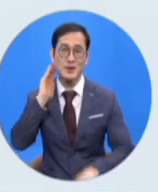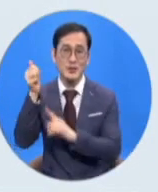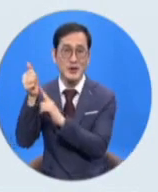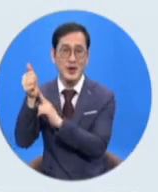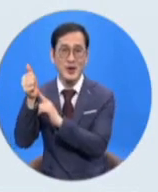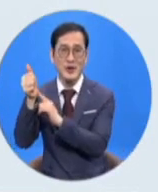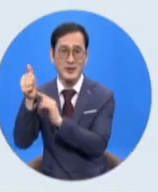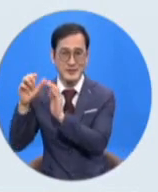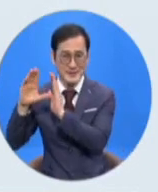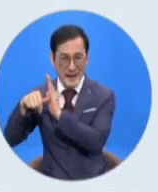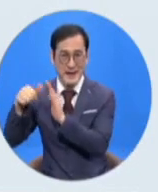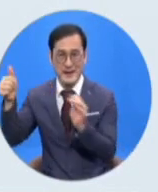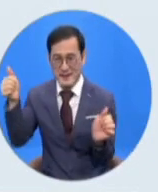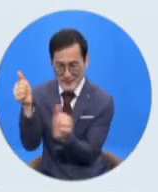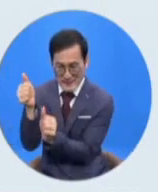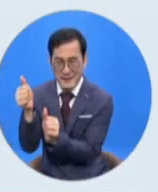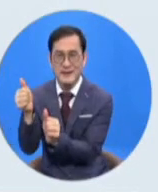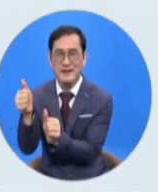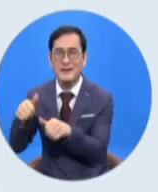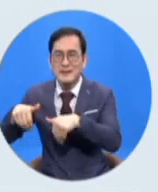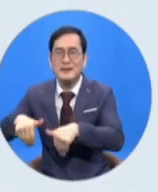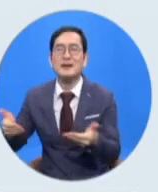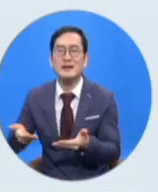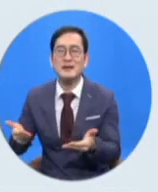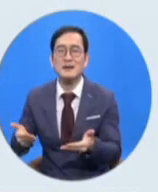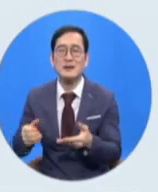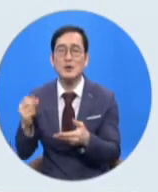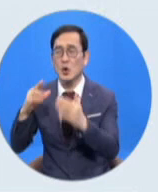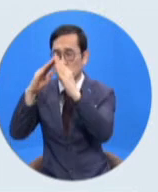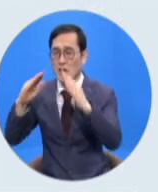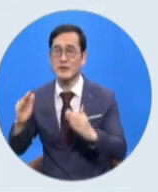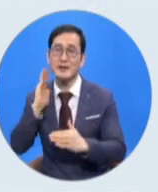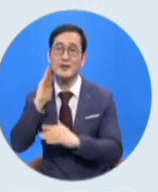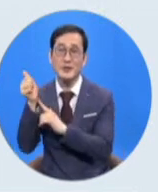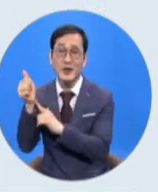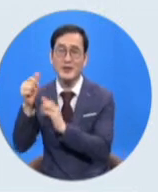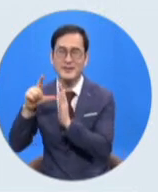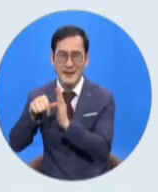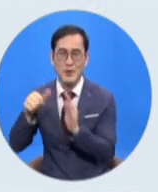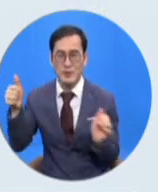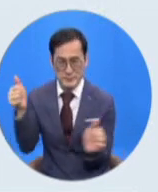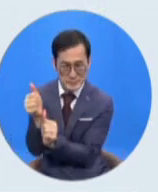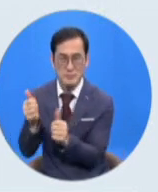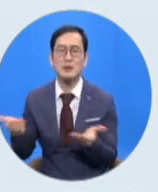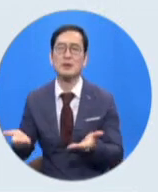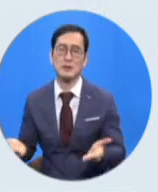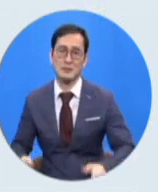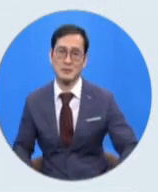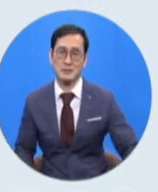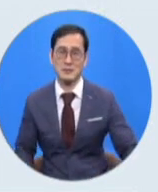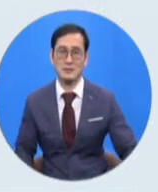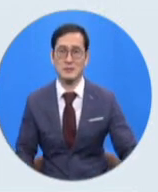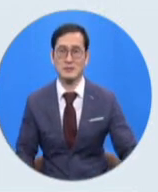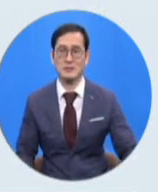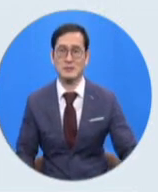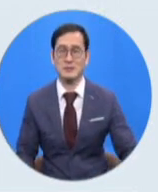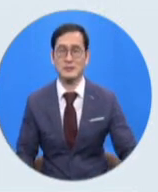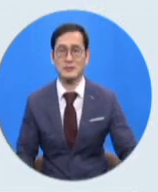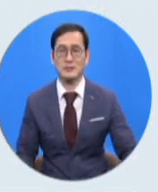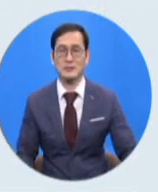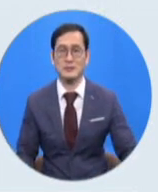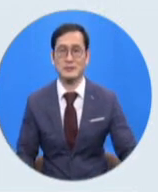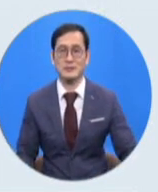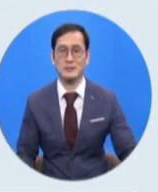당직자 로서 근무를 시작했구요 4 전두환의 그 민주 정의당 으로 넘어 왔을때도 당직자 중에 굉장히 고위급 으로